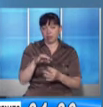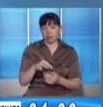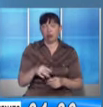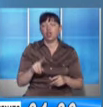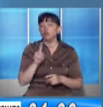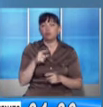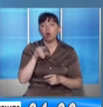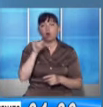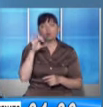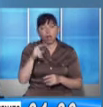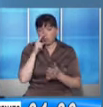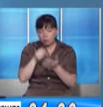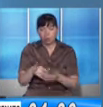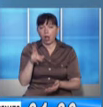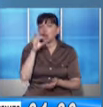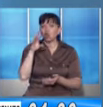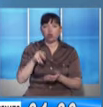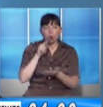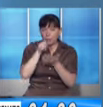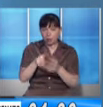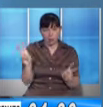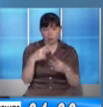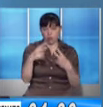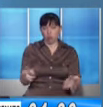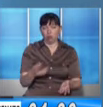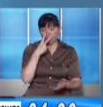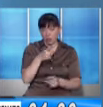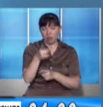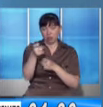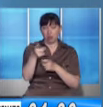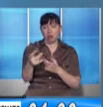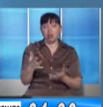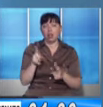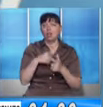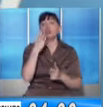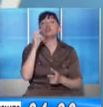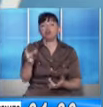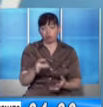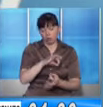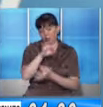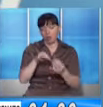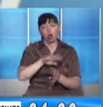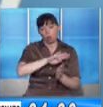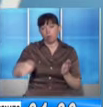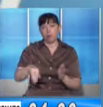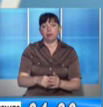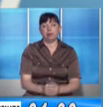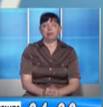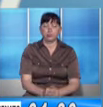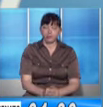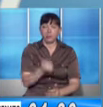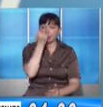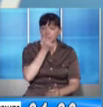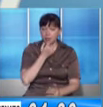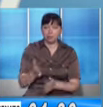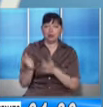Usatăi, să intre Dodon, pe care l-ați văzut în imaginea anterioare, sau Șor. Vă mulțumesc foarte mult. Să vedem